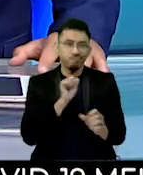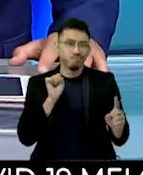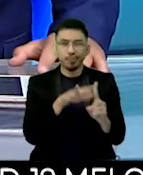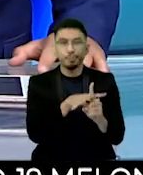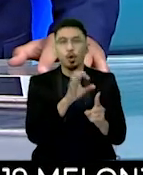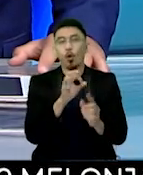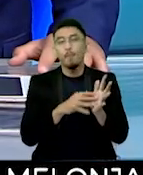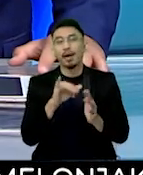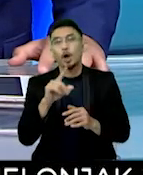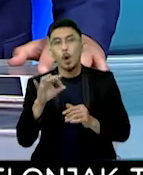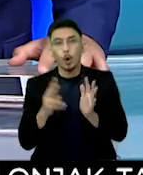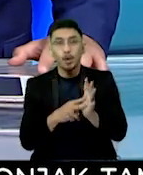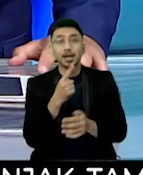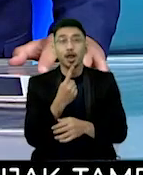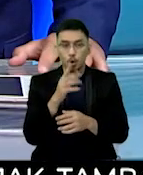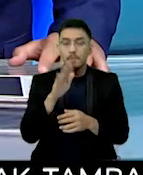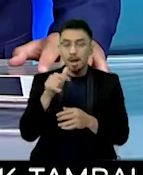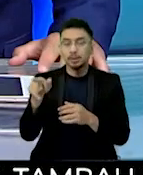Sari Asih, Ciputat, Tangerang Selatan.